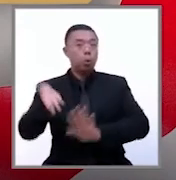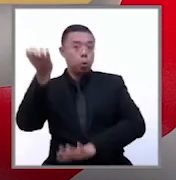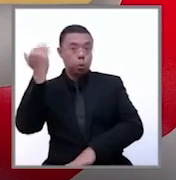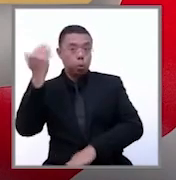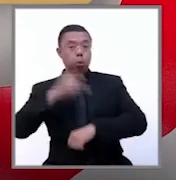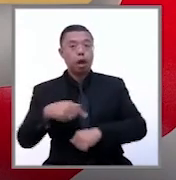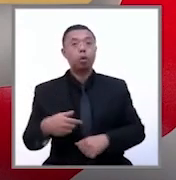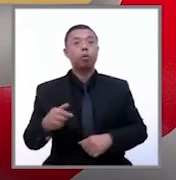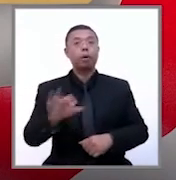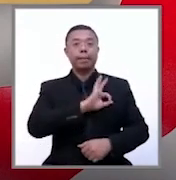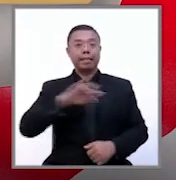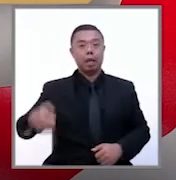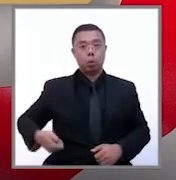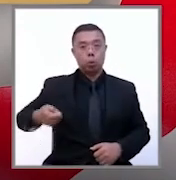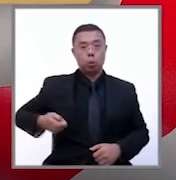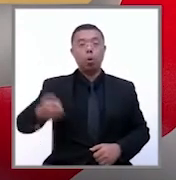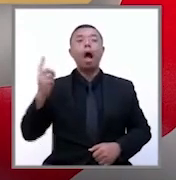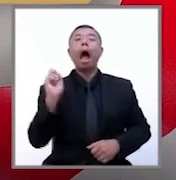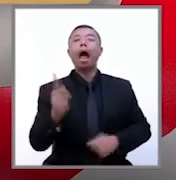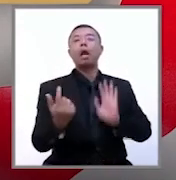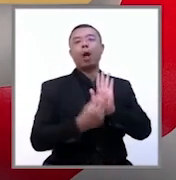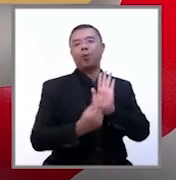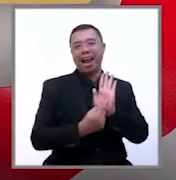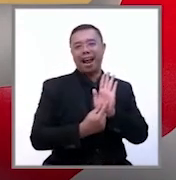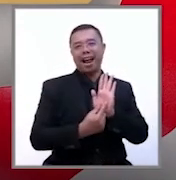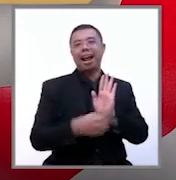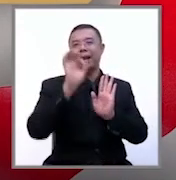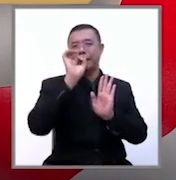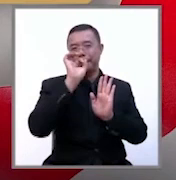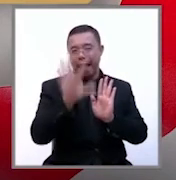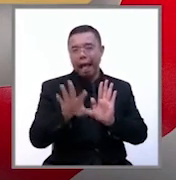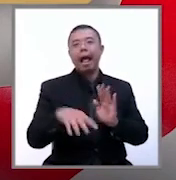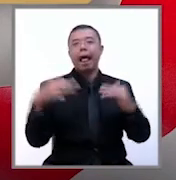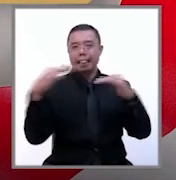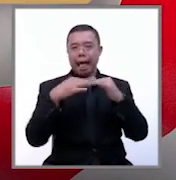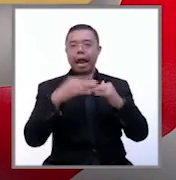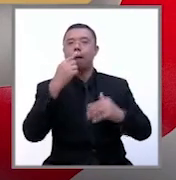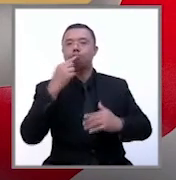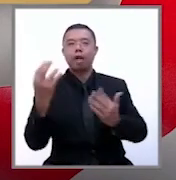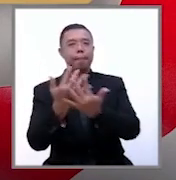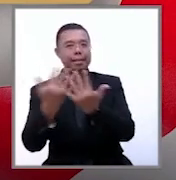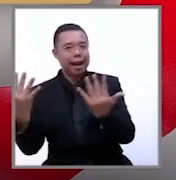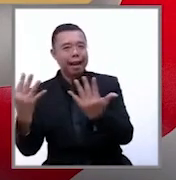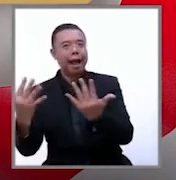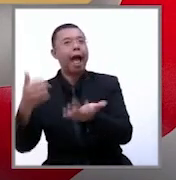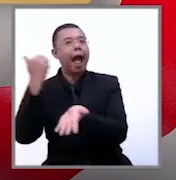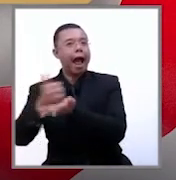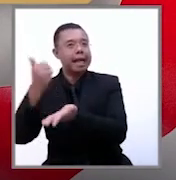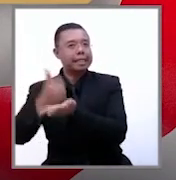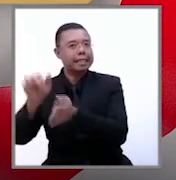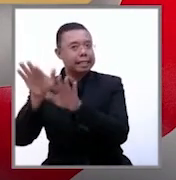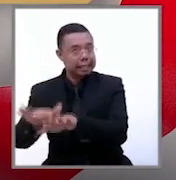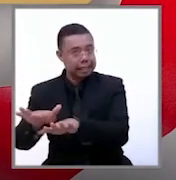di zaman Bung kar itu ada undang-undang yang menyatakan bahwaanah milik masyarakat adat